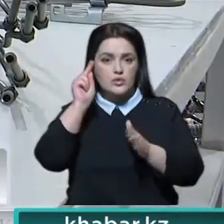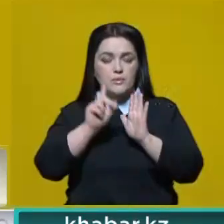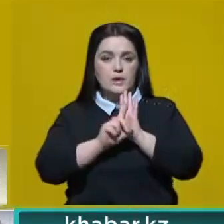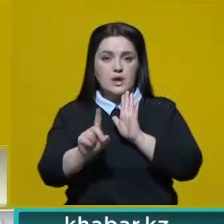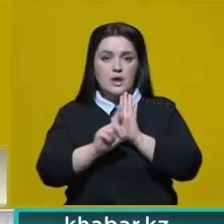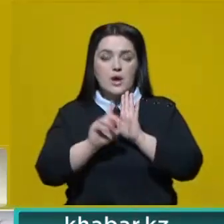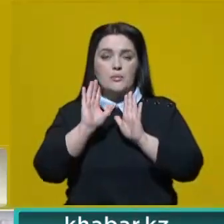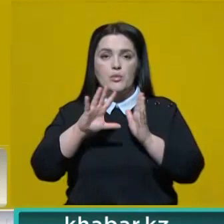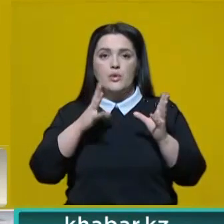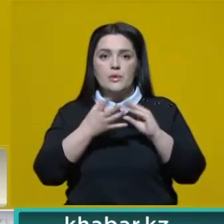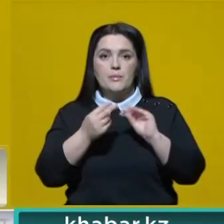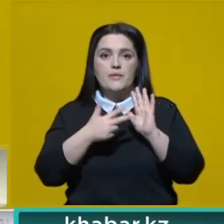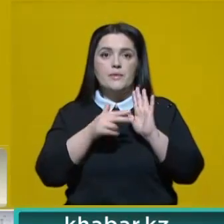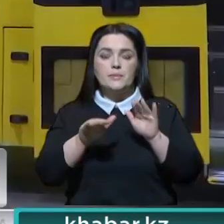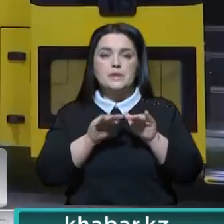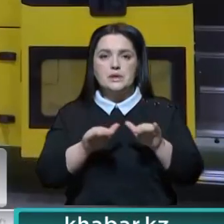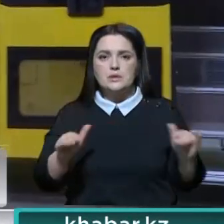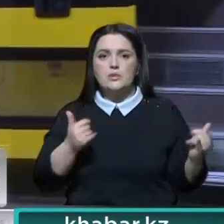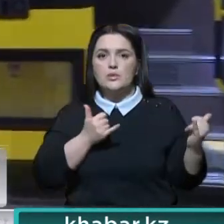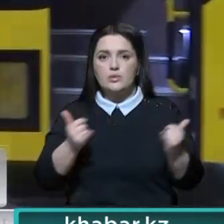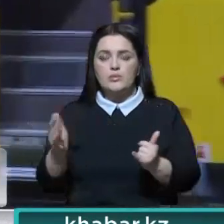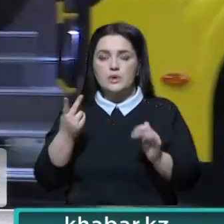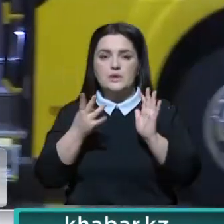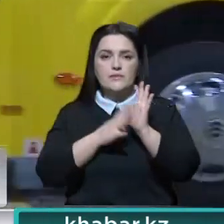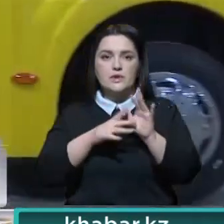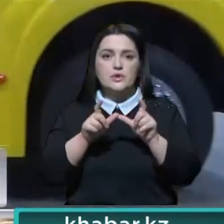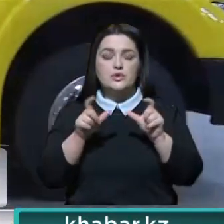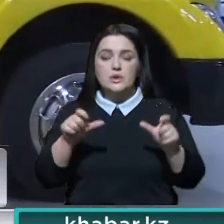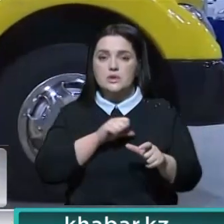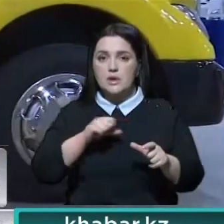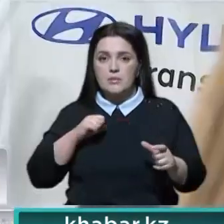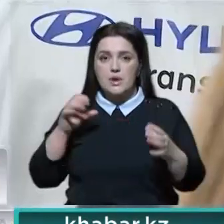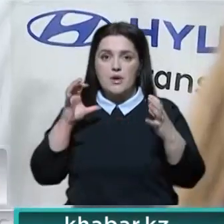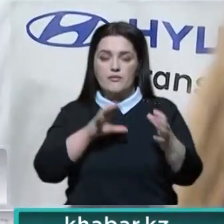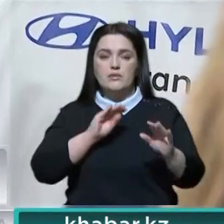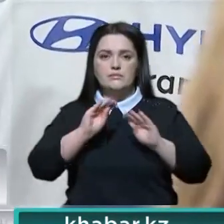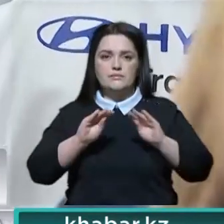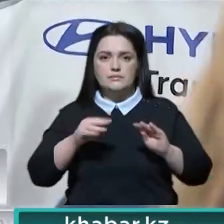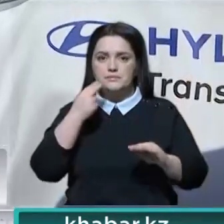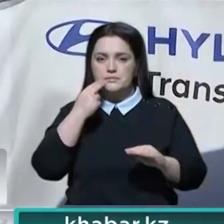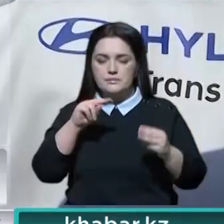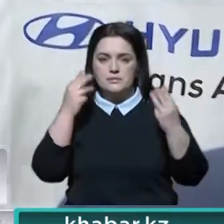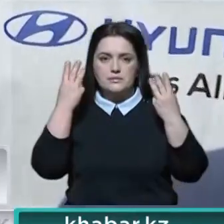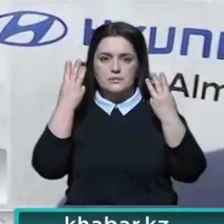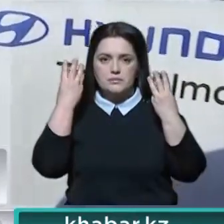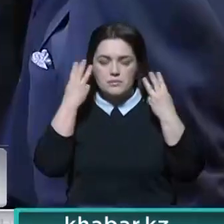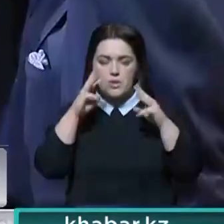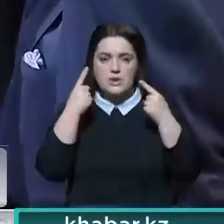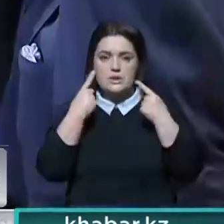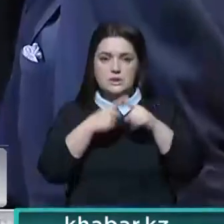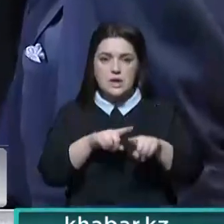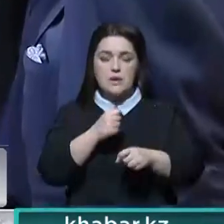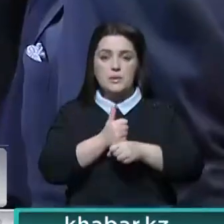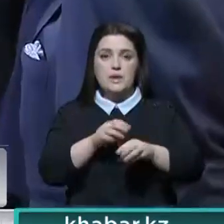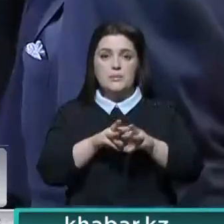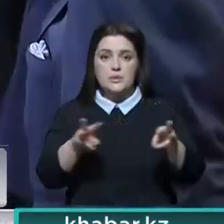будет охвачено около 8 тысяч детей из 29 учебных заведений, а сами автобусы оснастят современными средствами безопасности. Премьер-министр